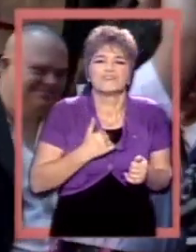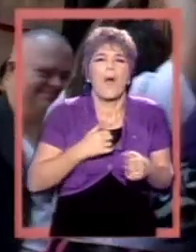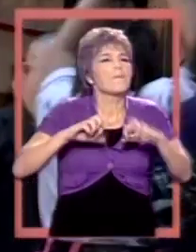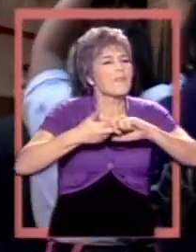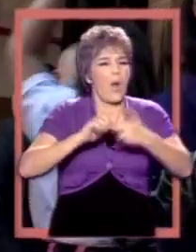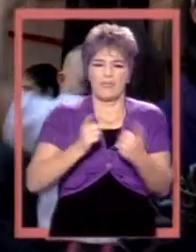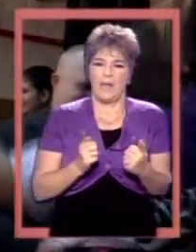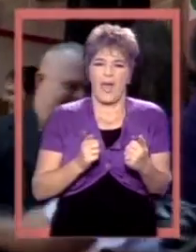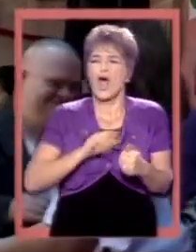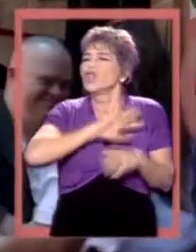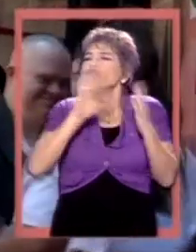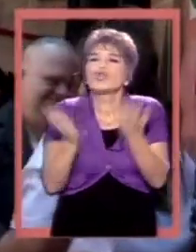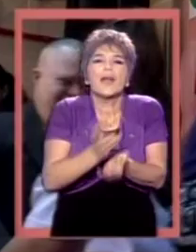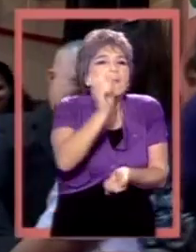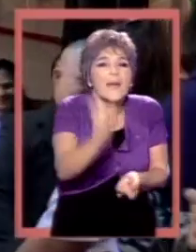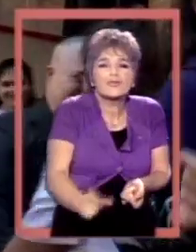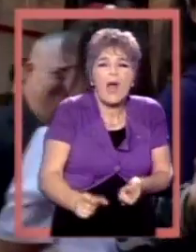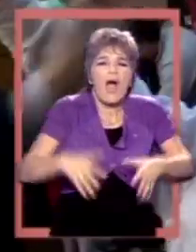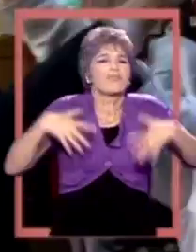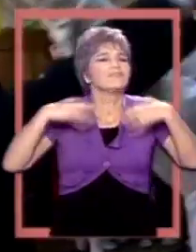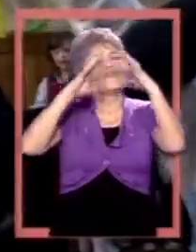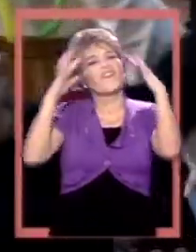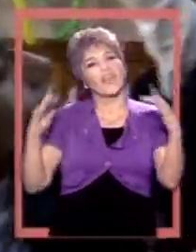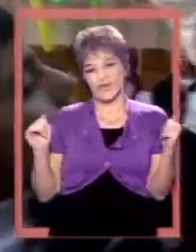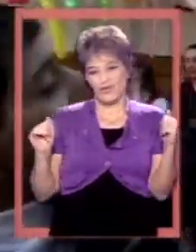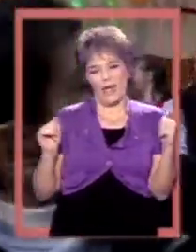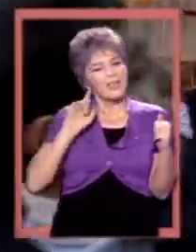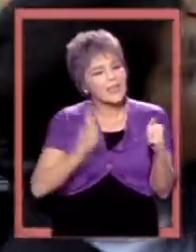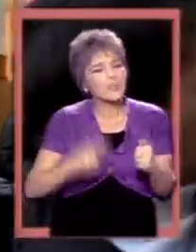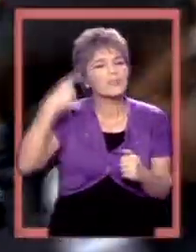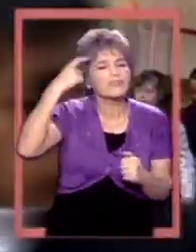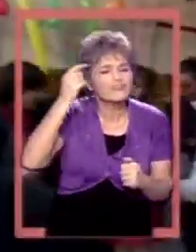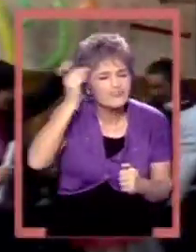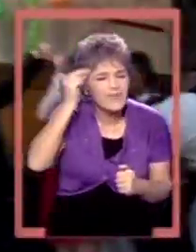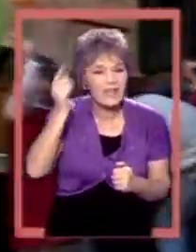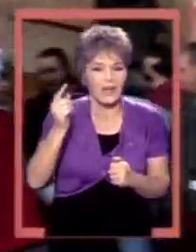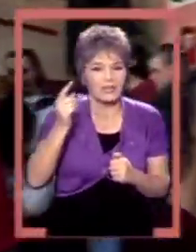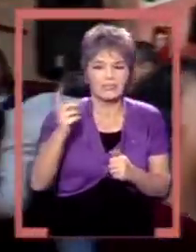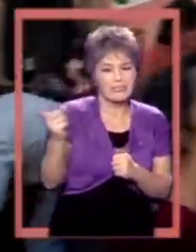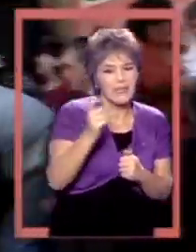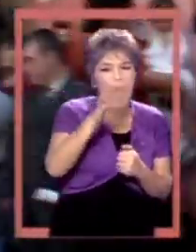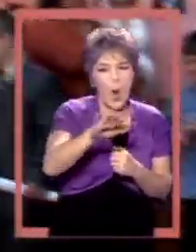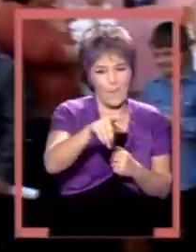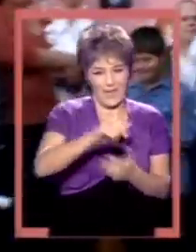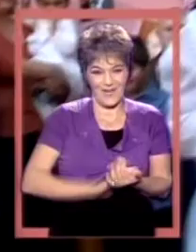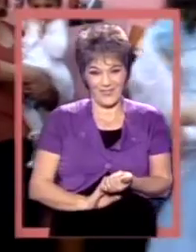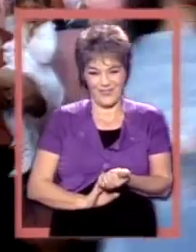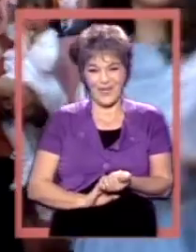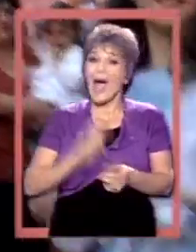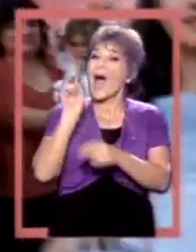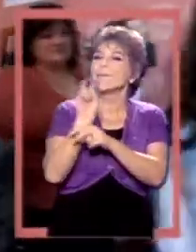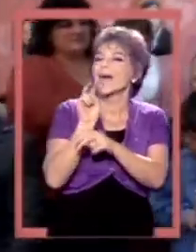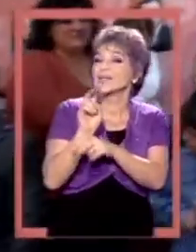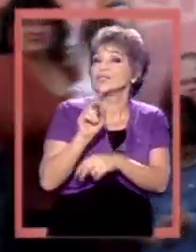toți, absolut toți. Deci ar trebui să învățăm de la ei, asta a lipsit. Cine a fost astăzi la petrecere? Niște